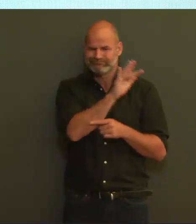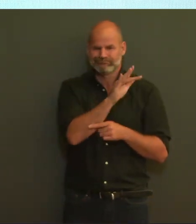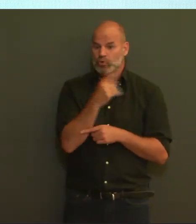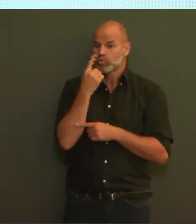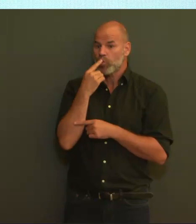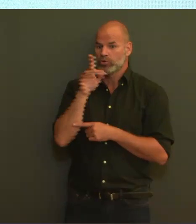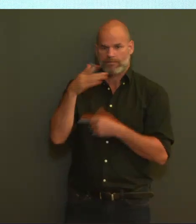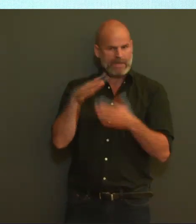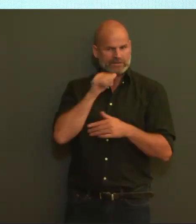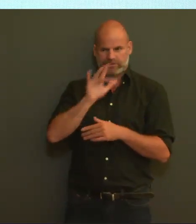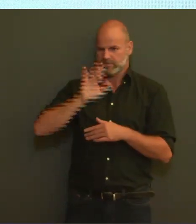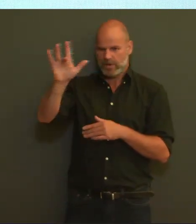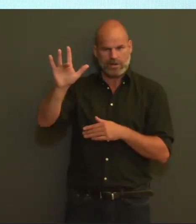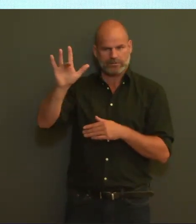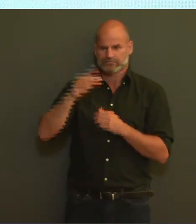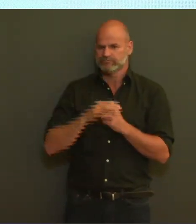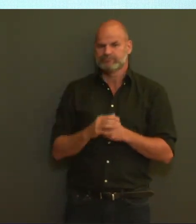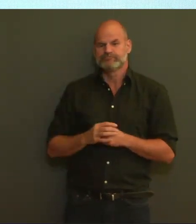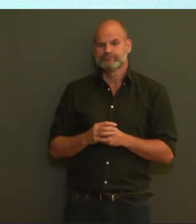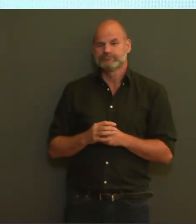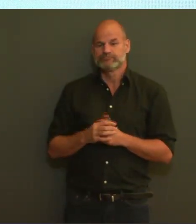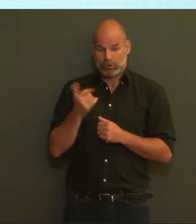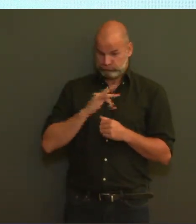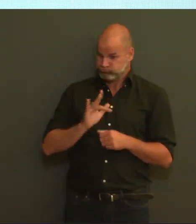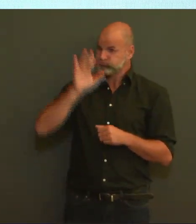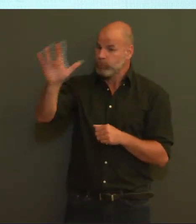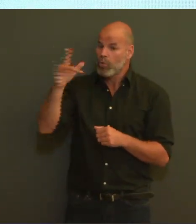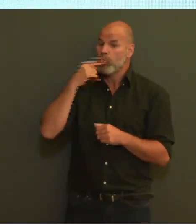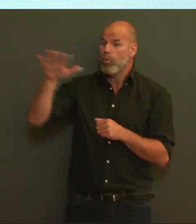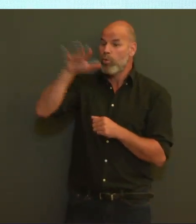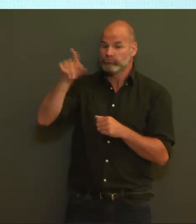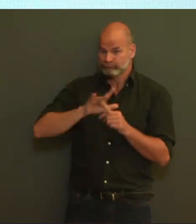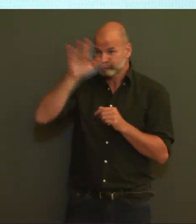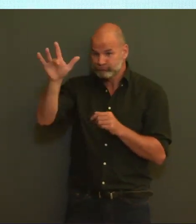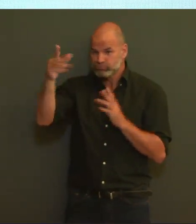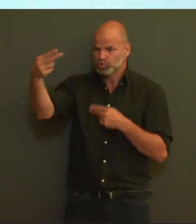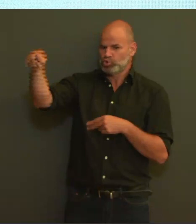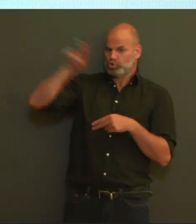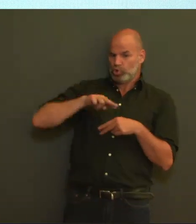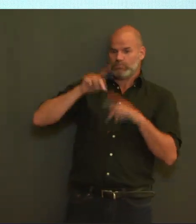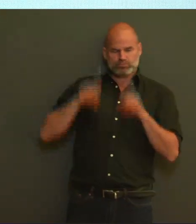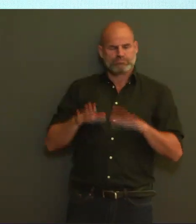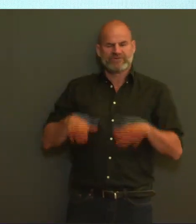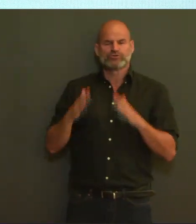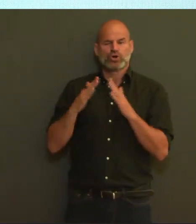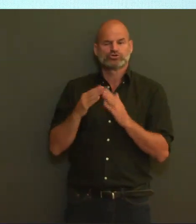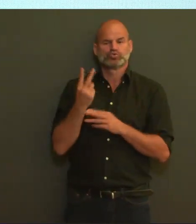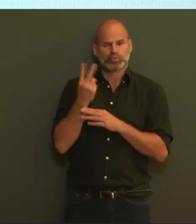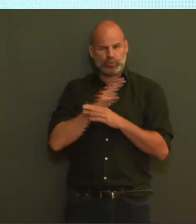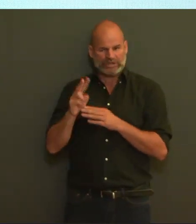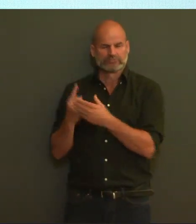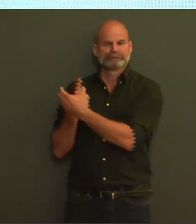ook een test laten uitvoeren en 2 weken in quarantaine gaan. Bij terugkeer uit een oranje zone wordt dit aanbevolen.